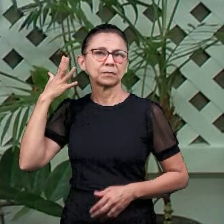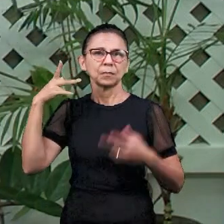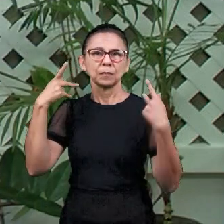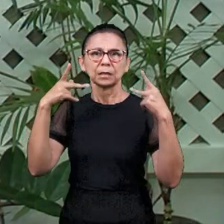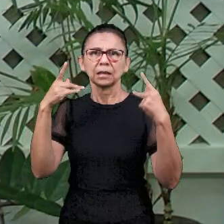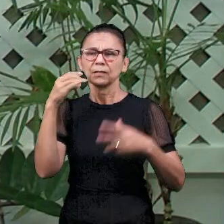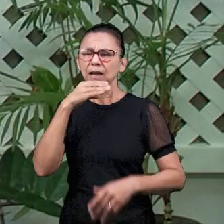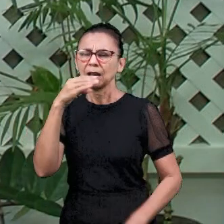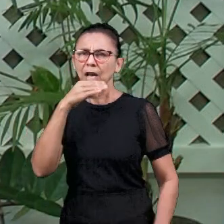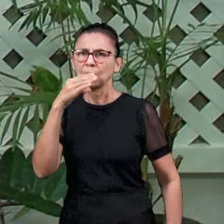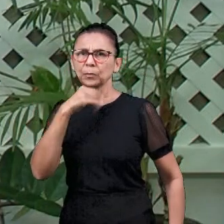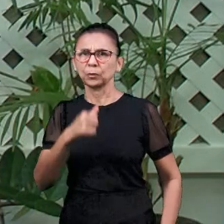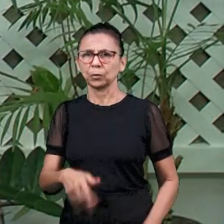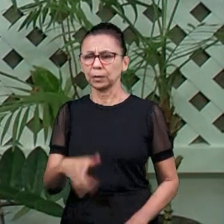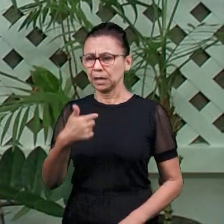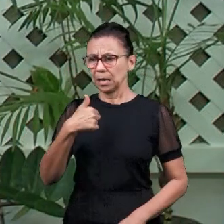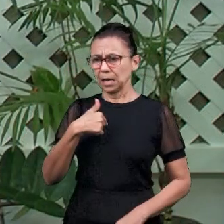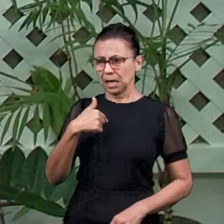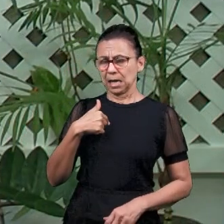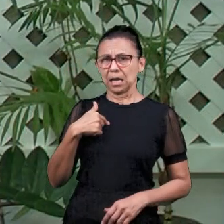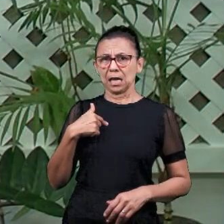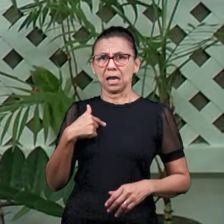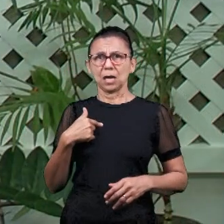cette formation culturelle,